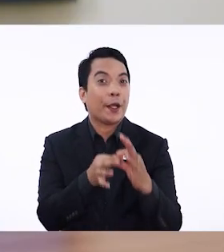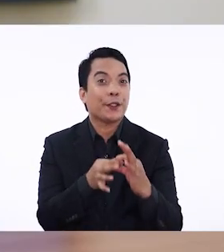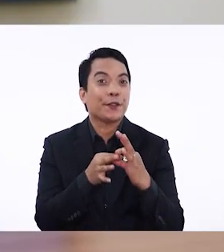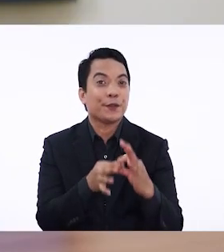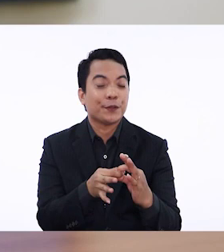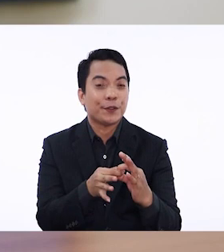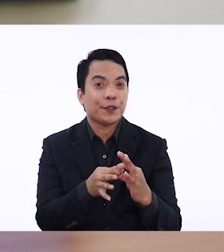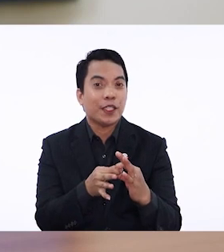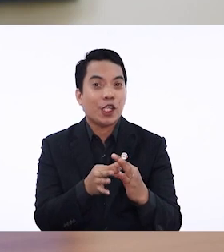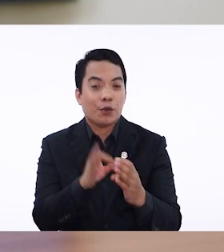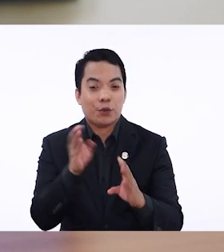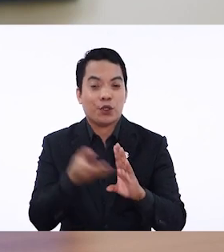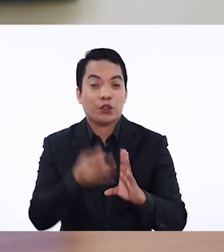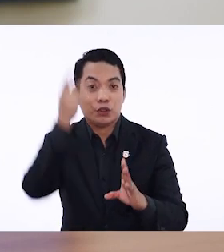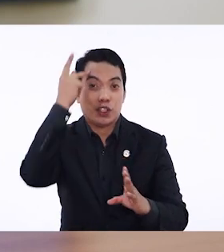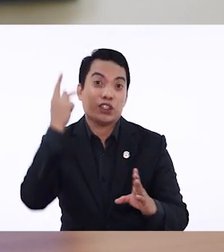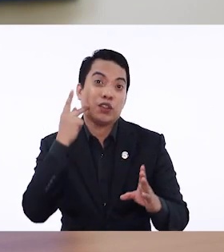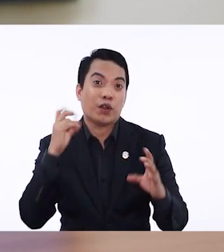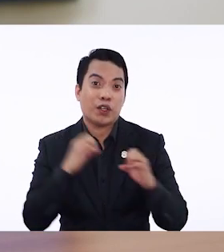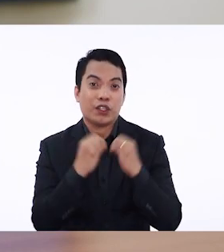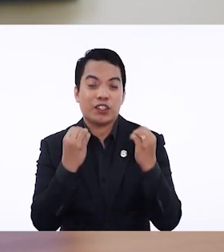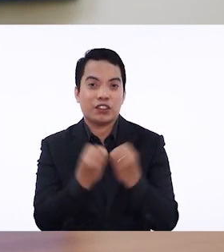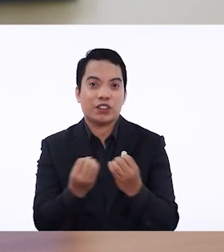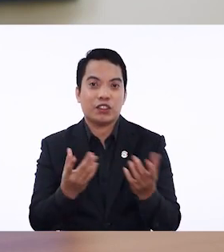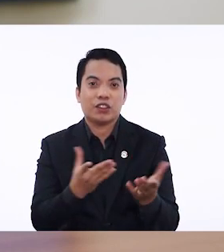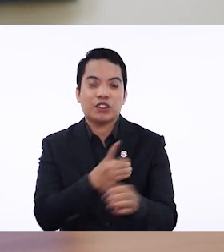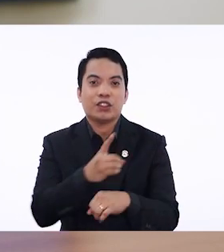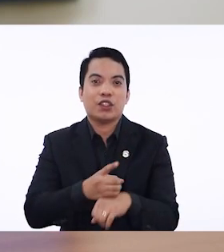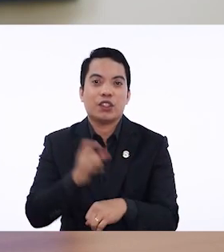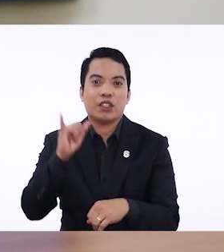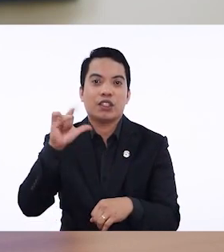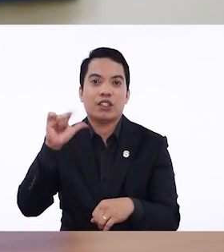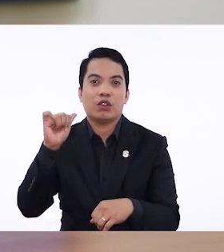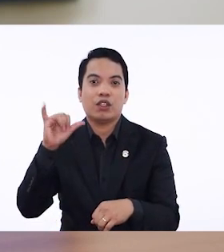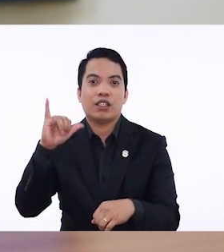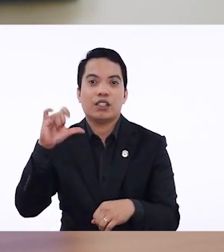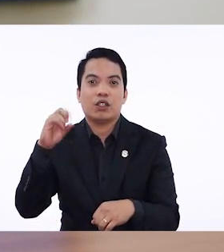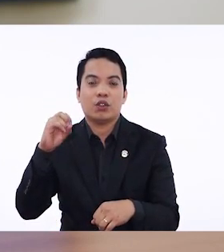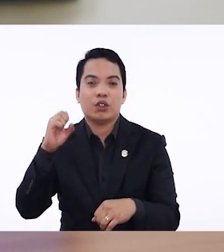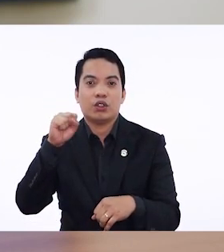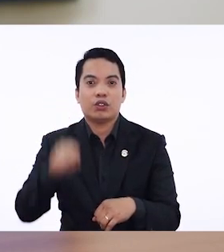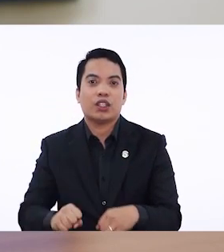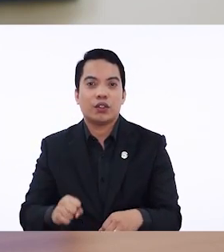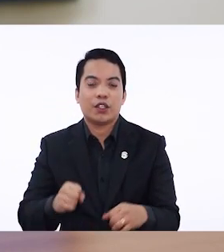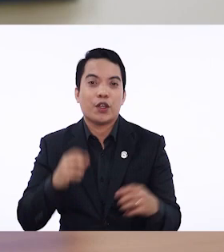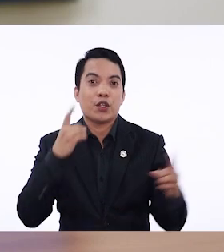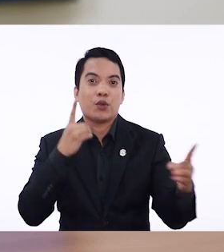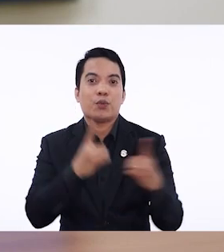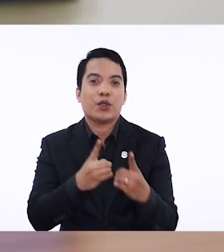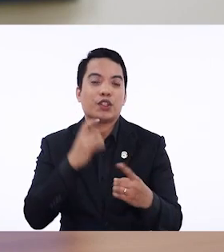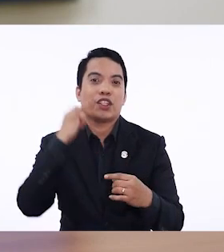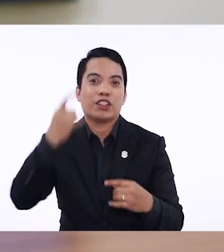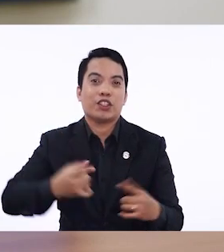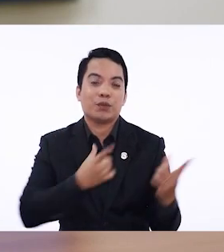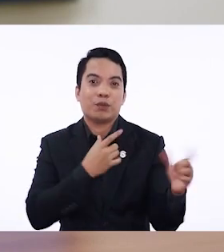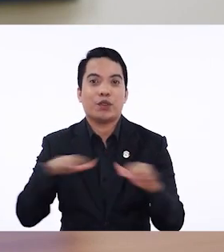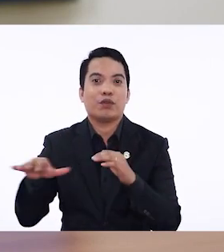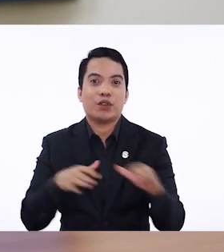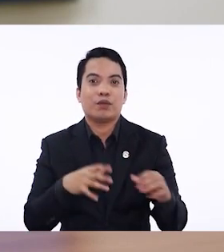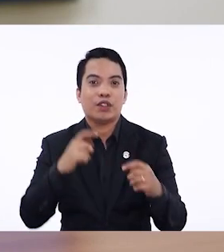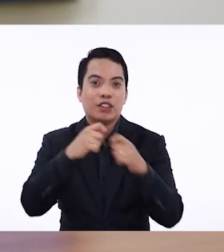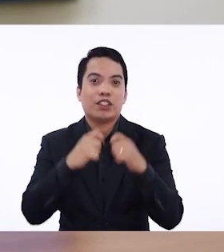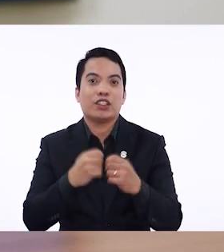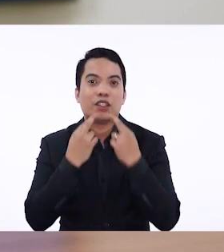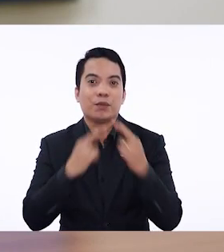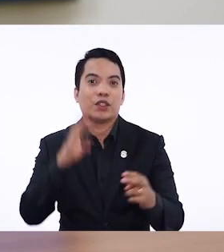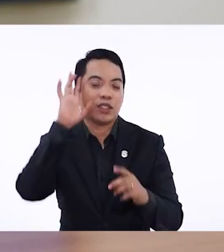mga nasa kapisan ng kadiwa sa distrito ng Iloilo South, isang meet and greet ang isinagawa. Ang iba pang mga detalye sa